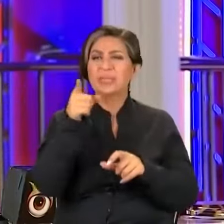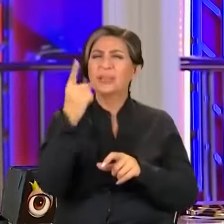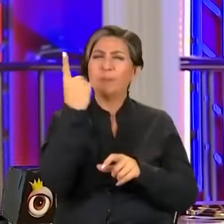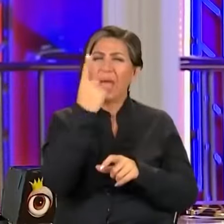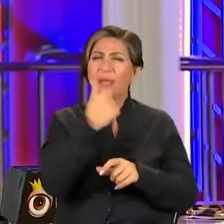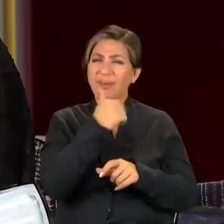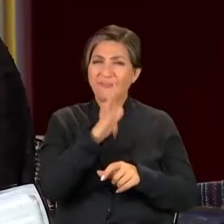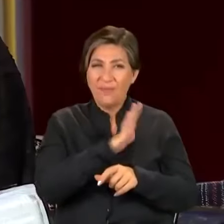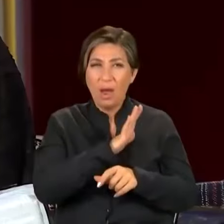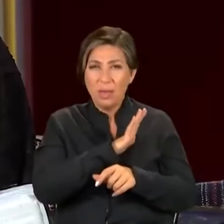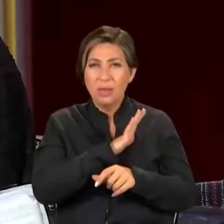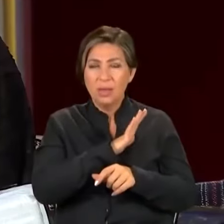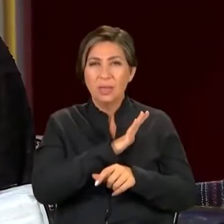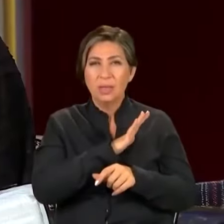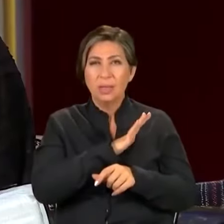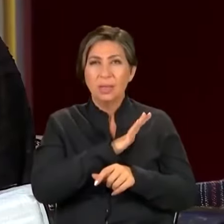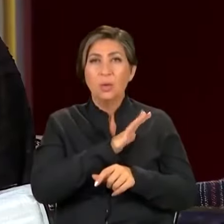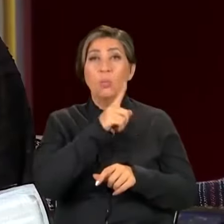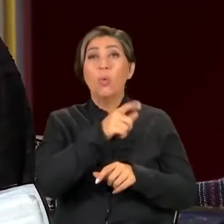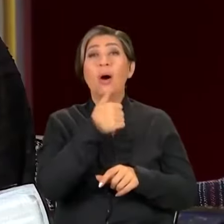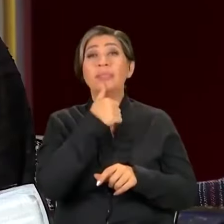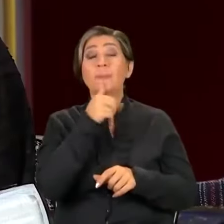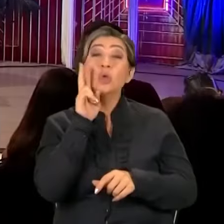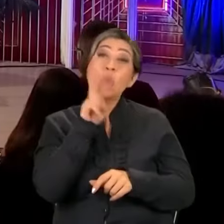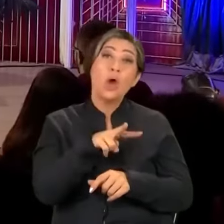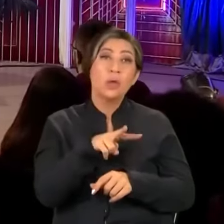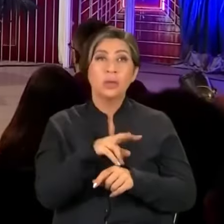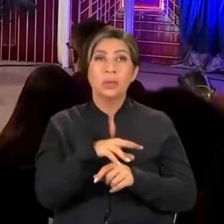bir adam var, bu adamı gör.